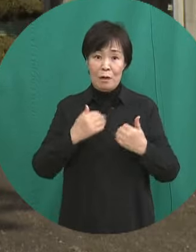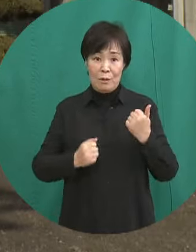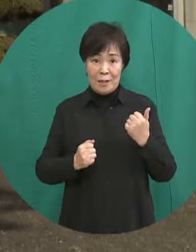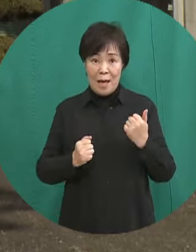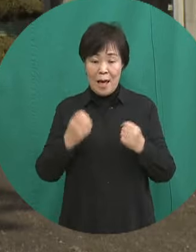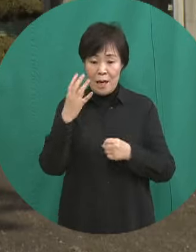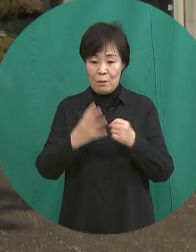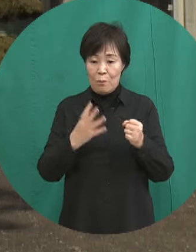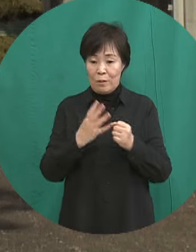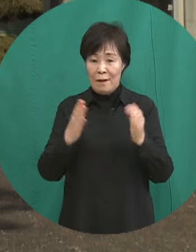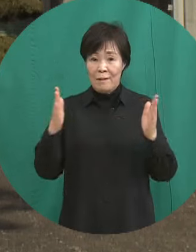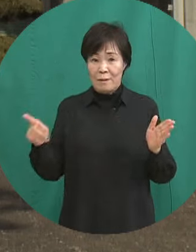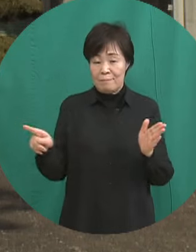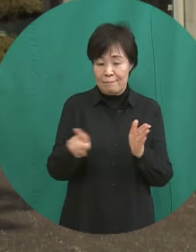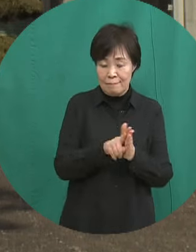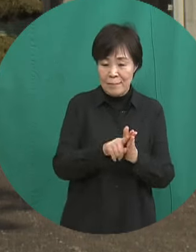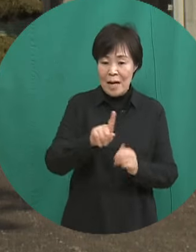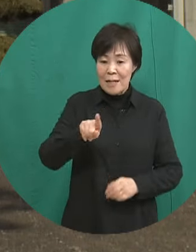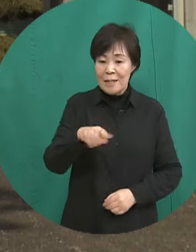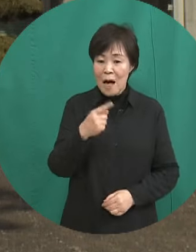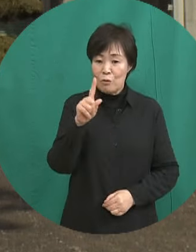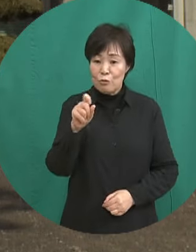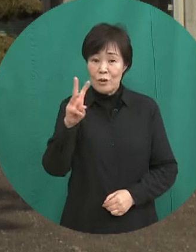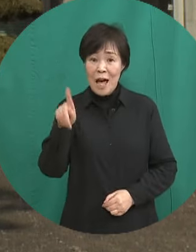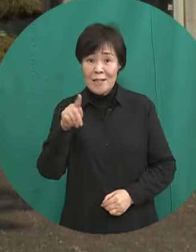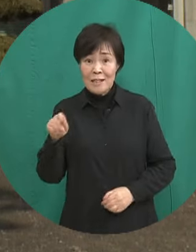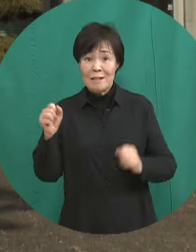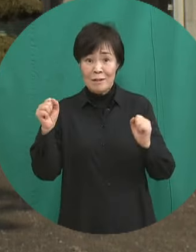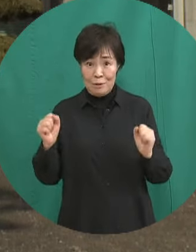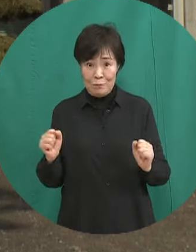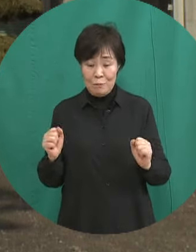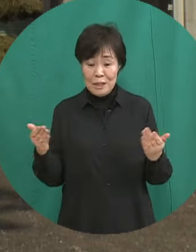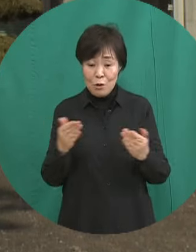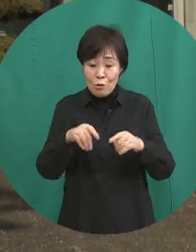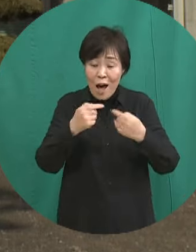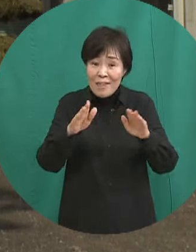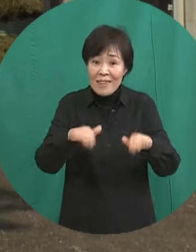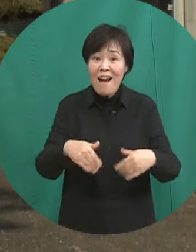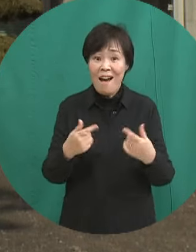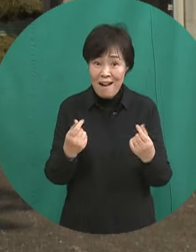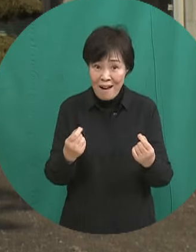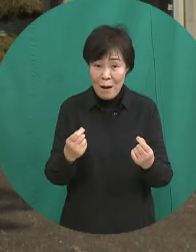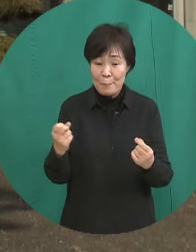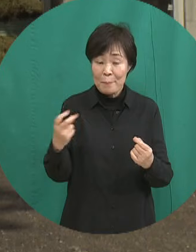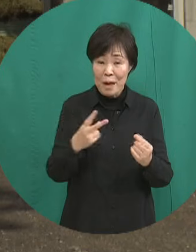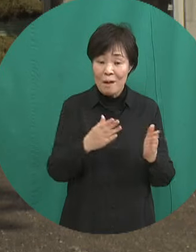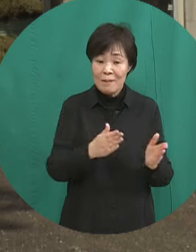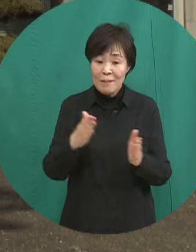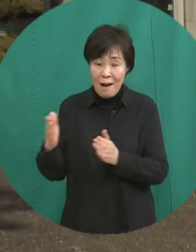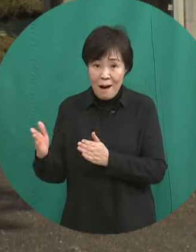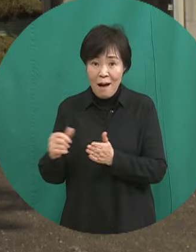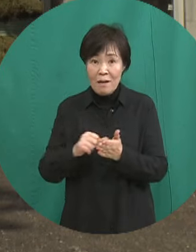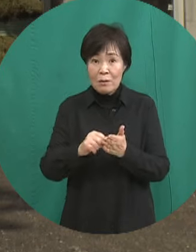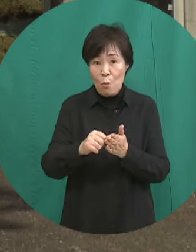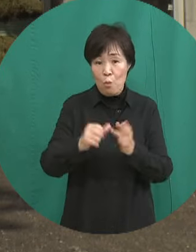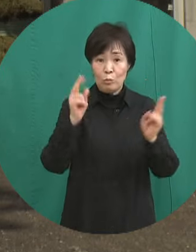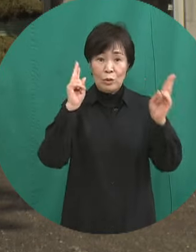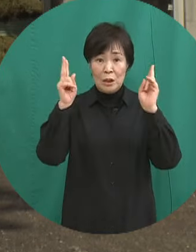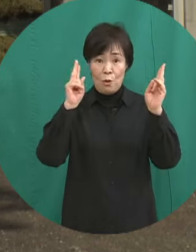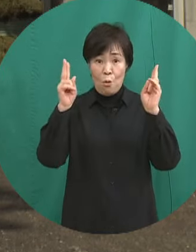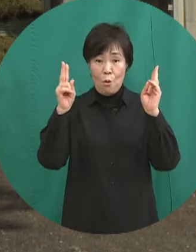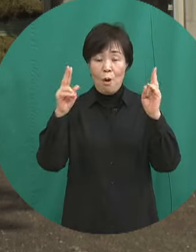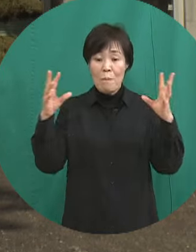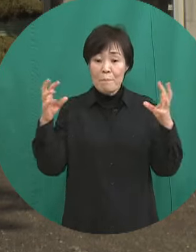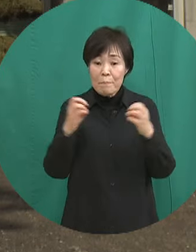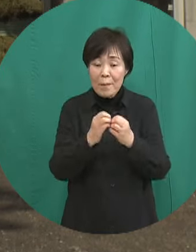がこれまでの4年間で113人県内企業に就職されました。また奨学金返還支援